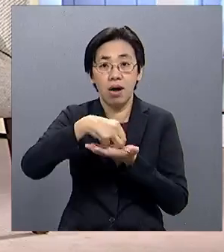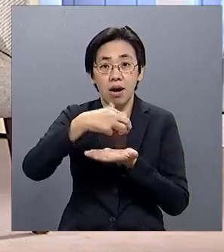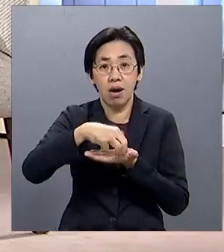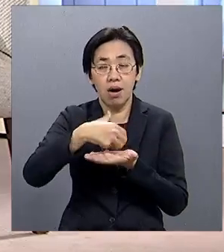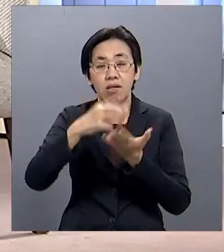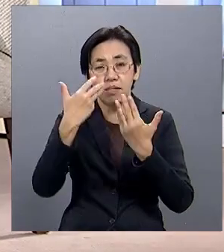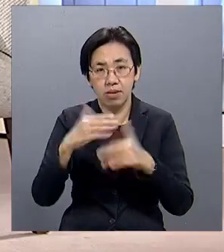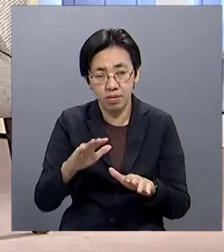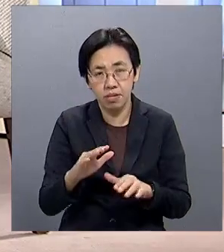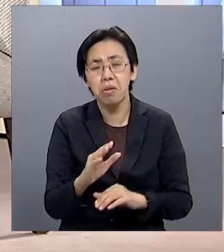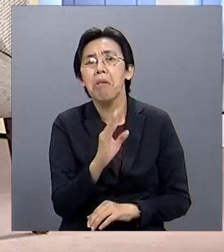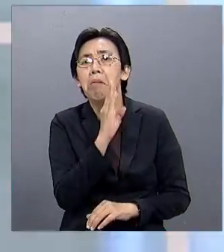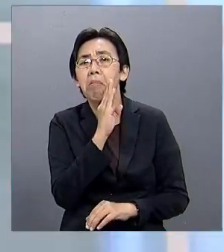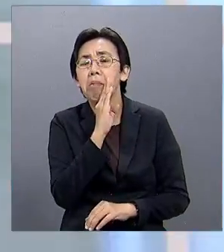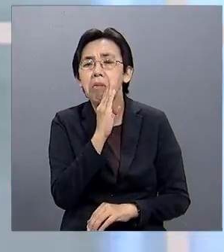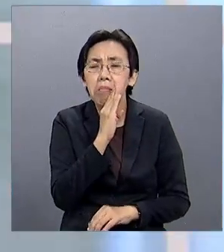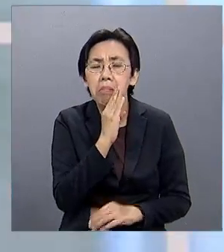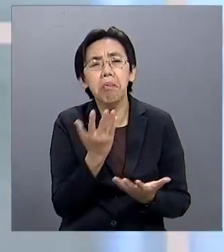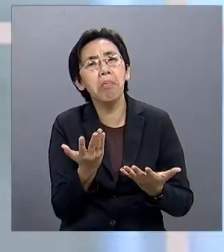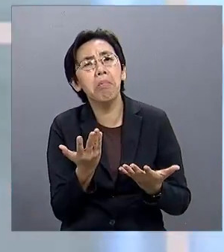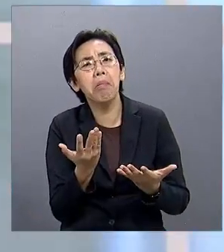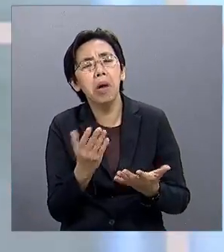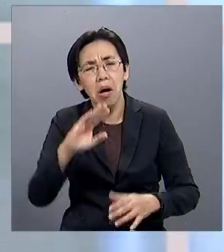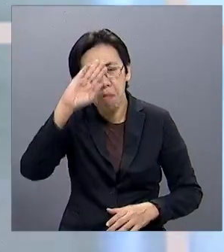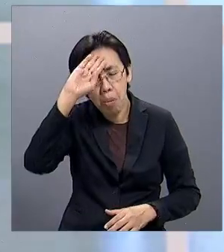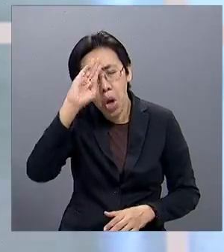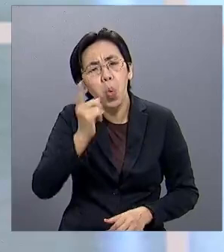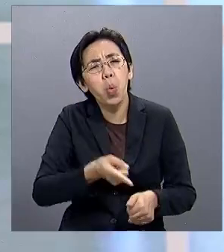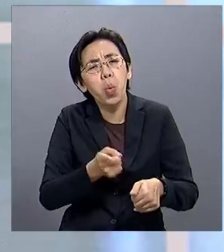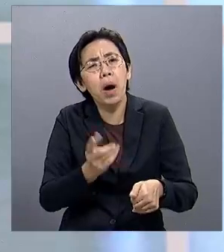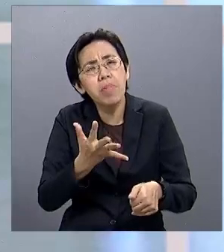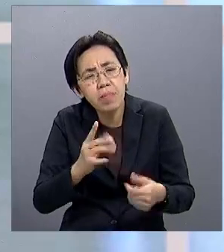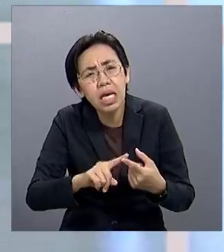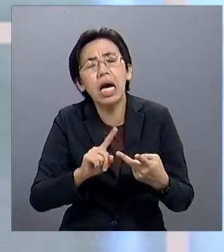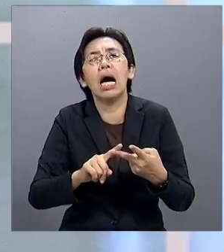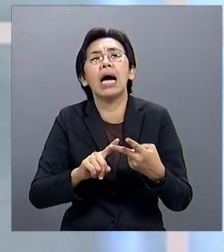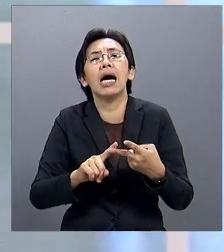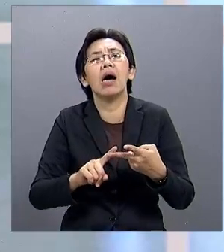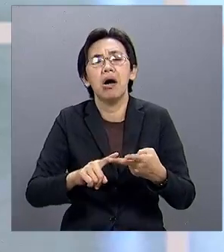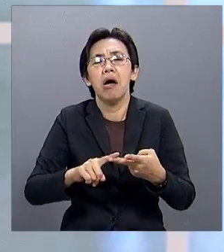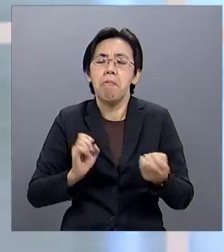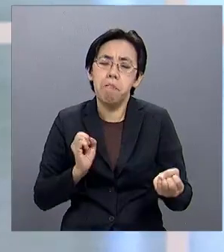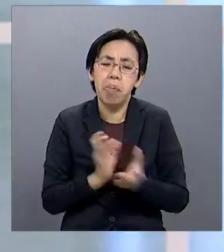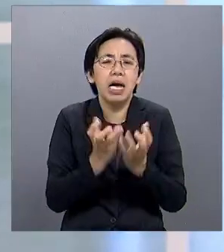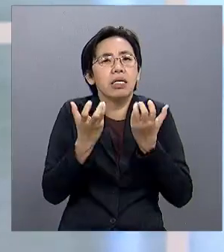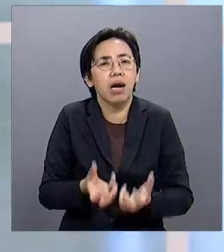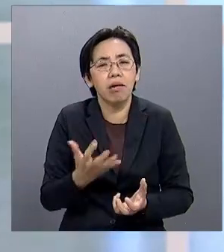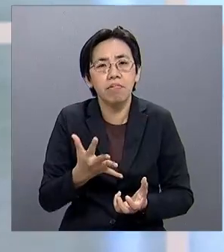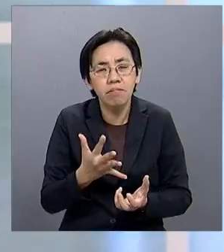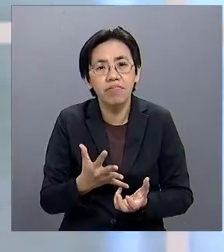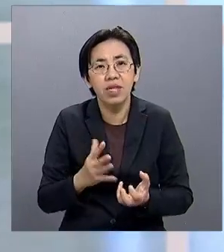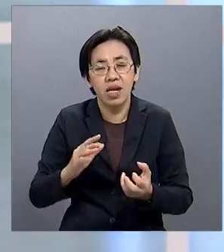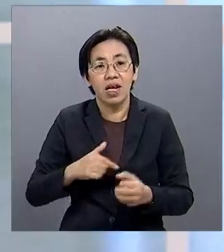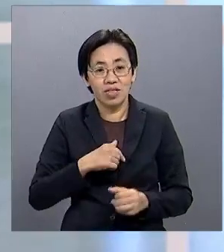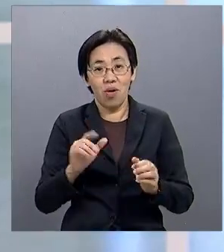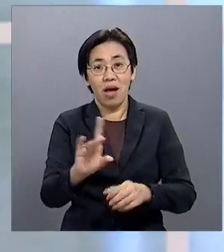าไม่มีภาวะแทรกซ้อนไม่มีโรคประจำตัวอาการก็จะไม่รุนแรงและที่สำคัญไม่สามารถแพร่จากสุนัขแพร่จาก